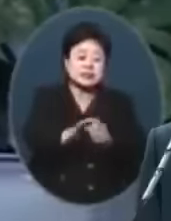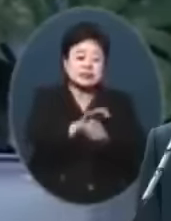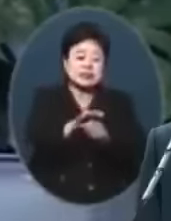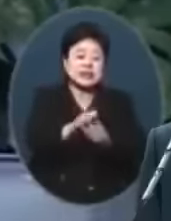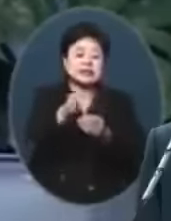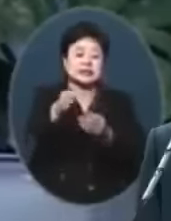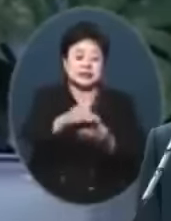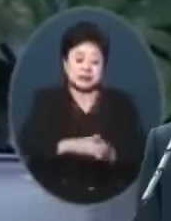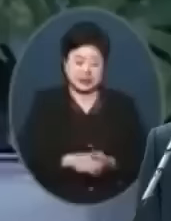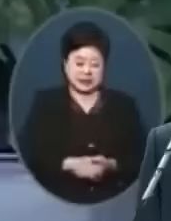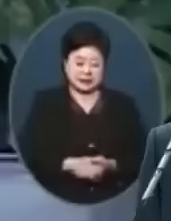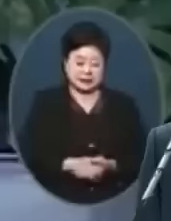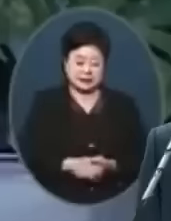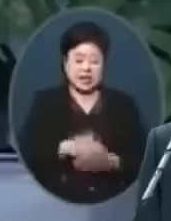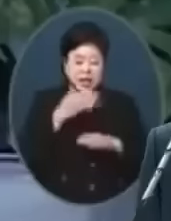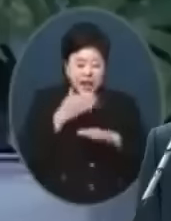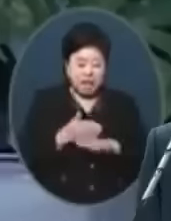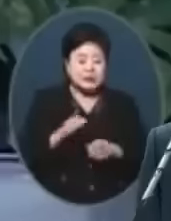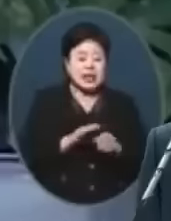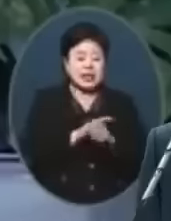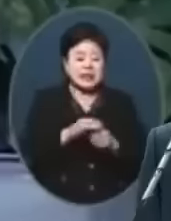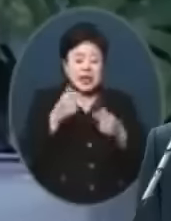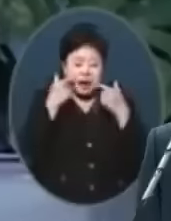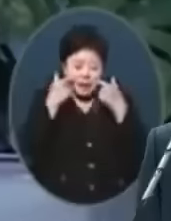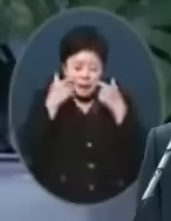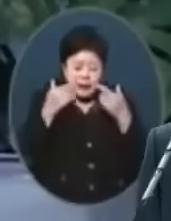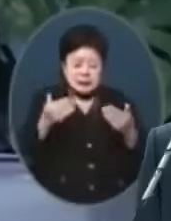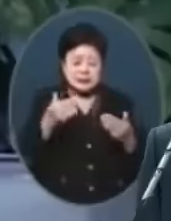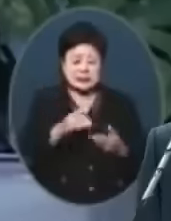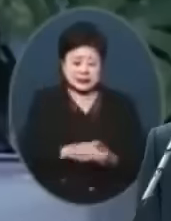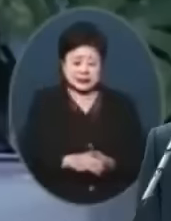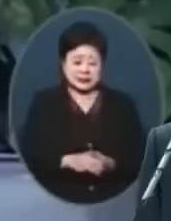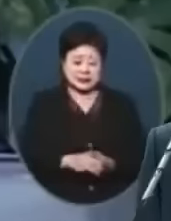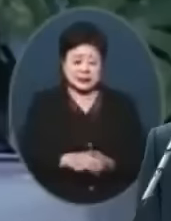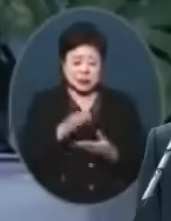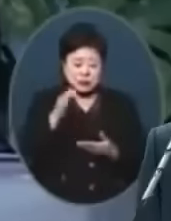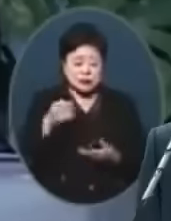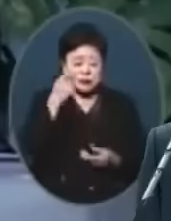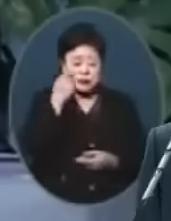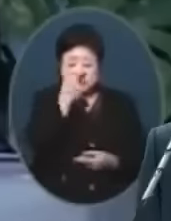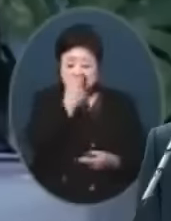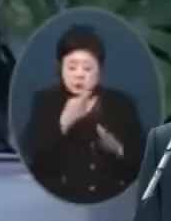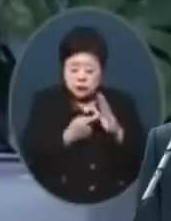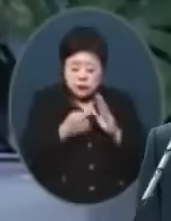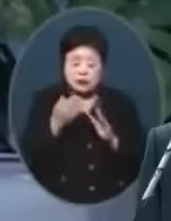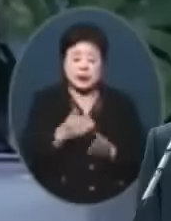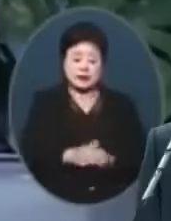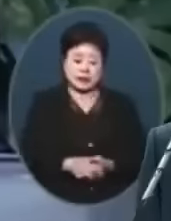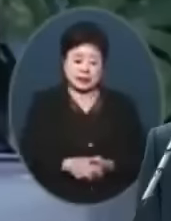드려야만 합니다. 감사와 사랑은 반드시 물질로 증명되어야 되는 것입니다.